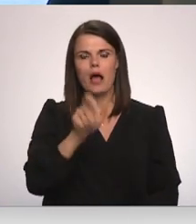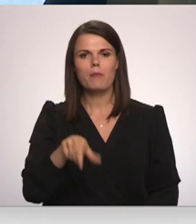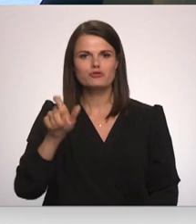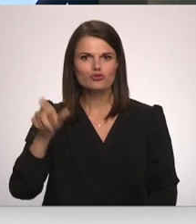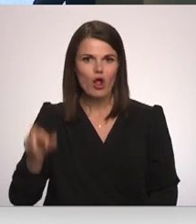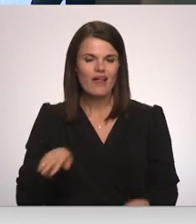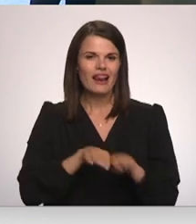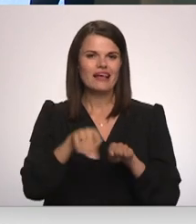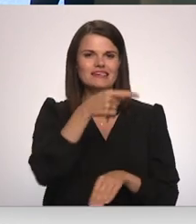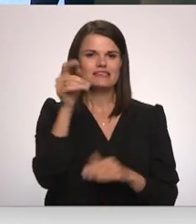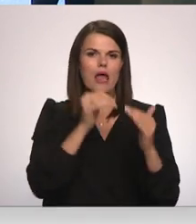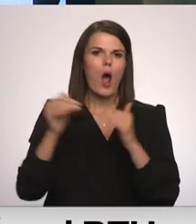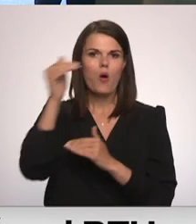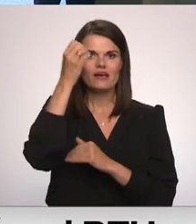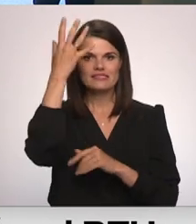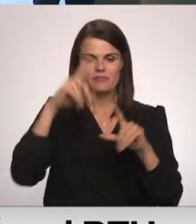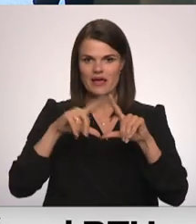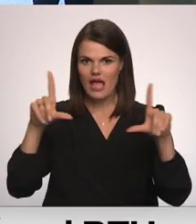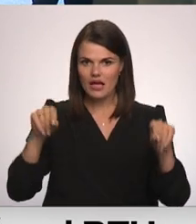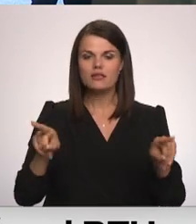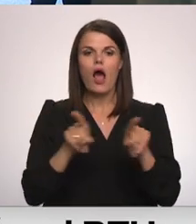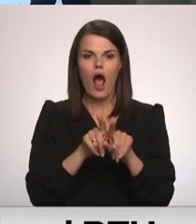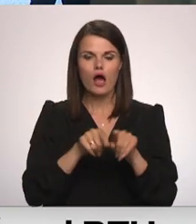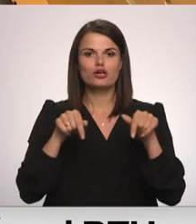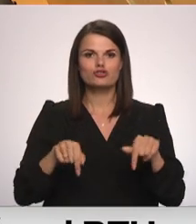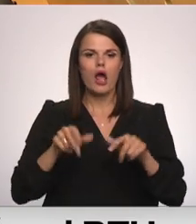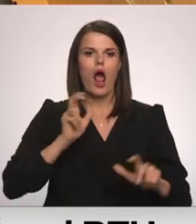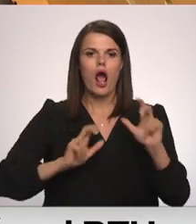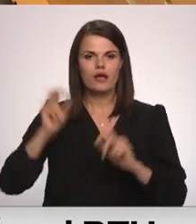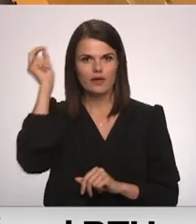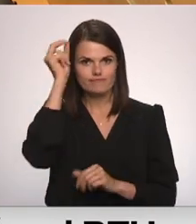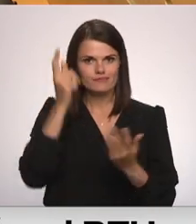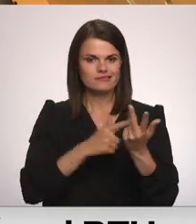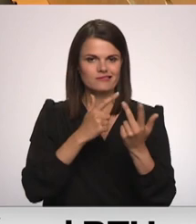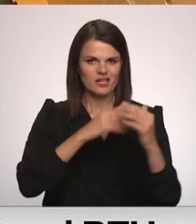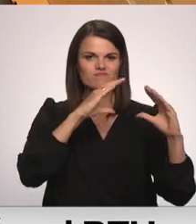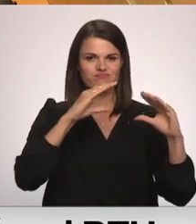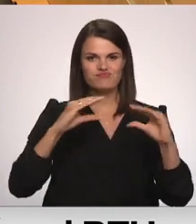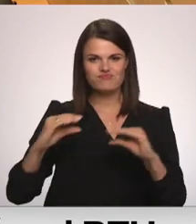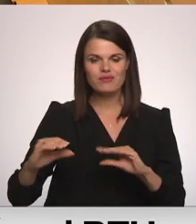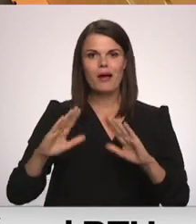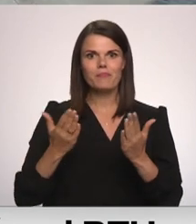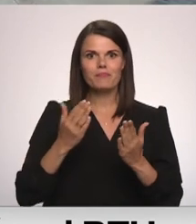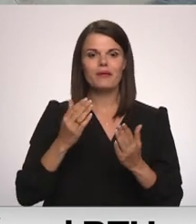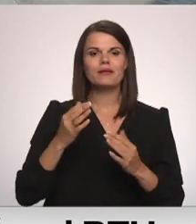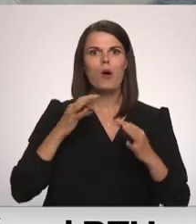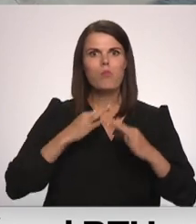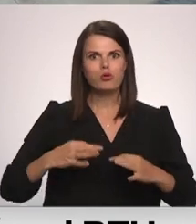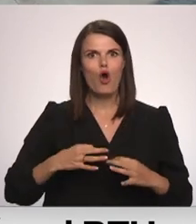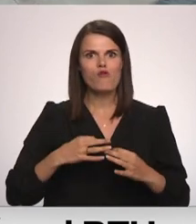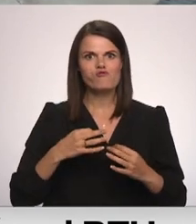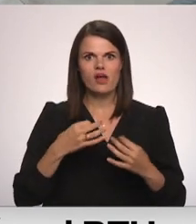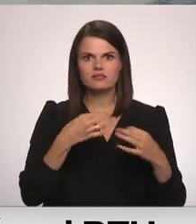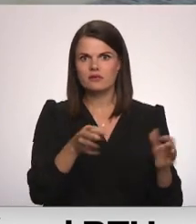citās augstākās izglītības iestādēs, tā arī šajā akadēmijā studējošo skaits krītas, bet pieprasījums pēc profesijām, ko